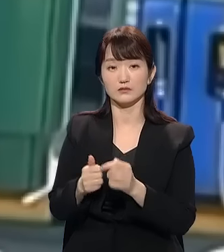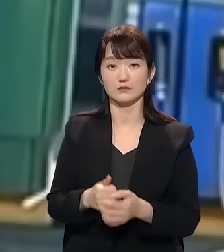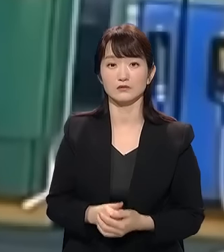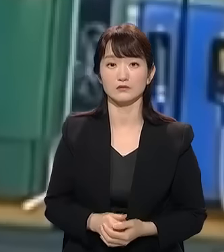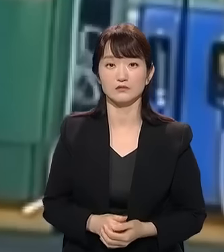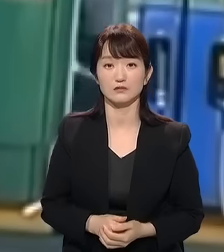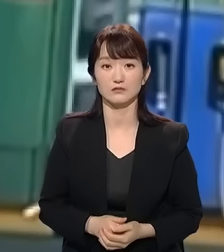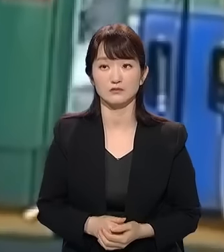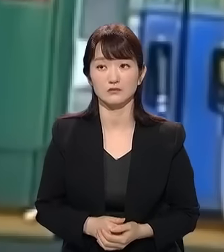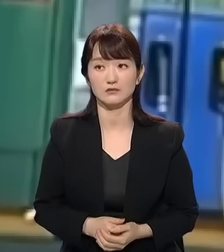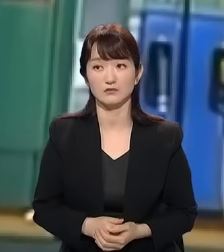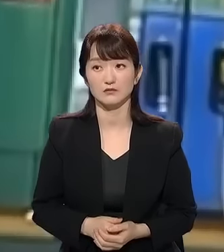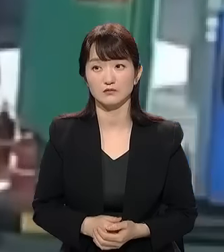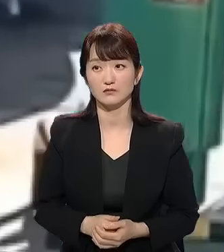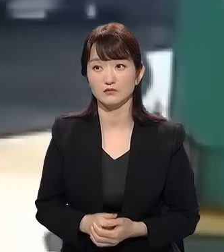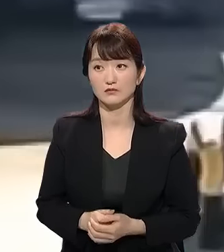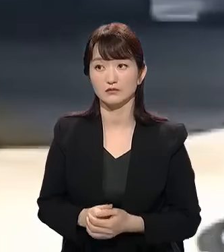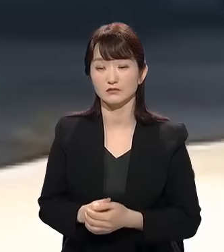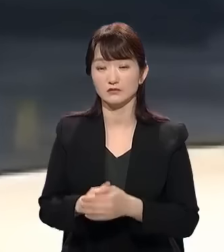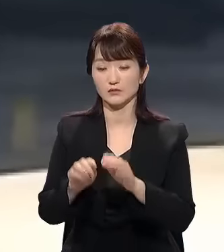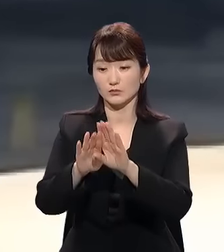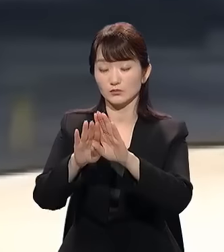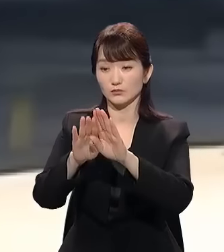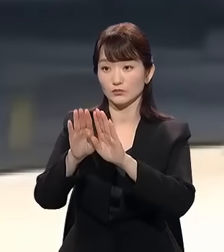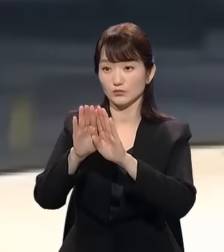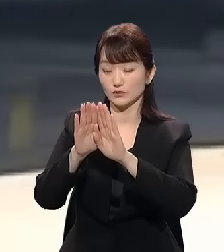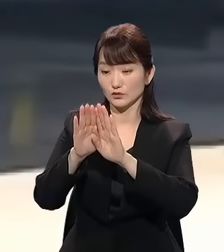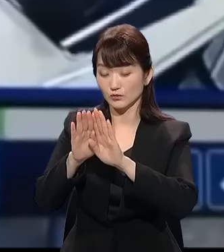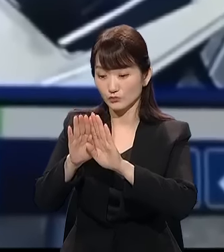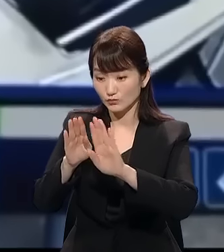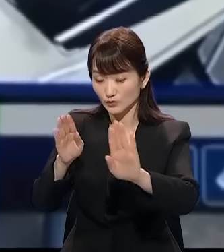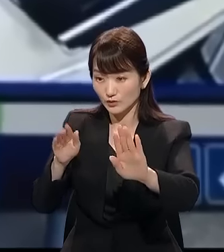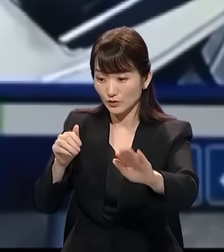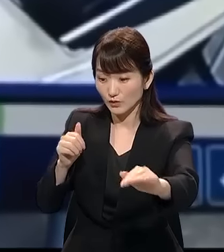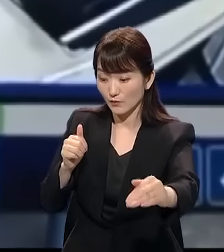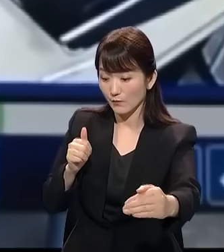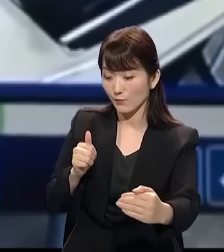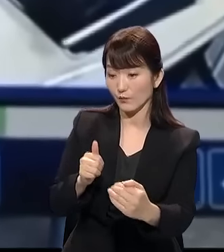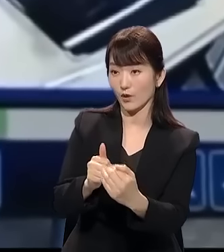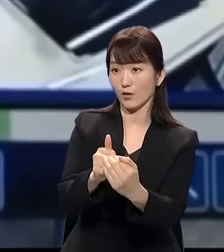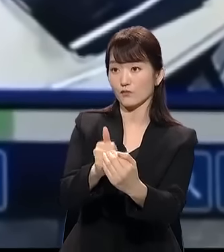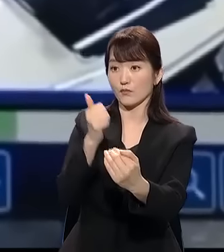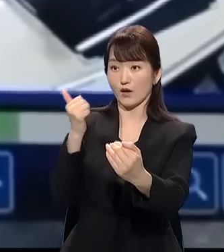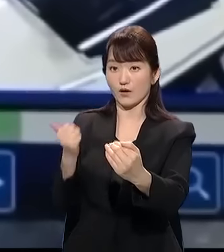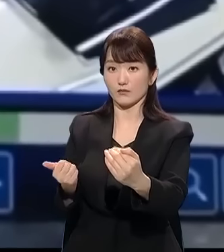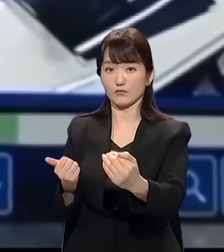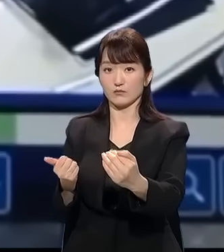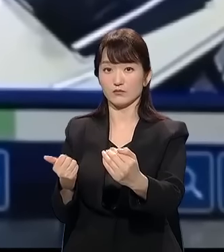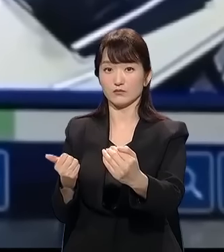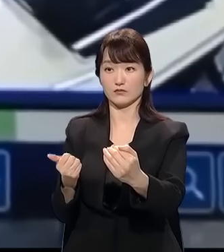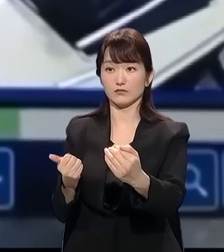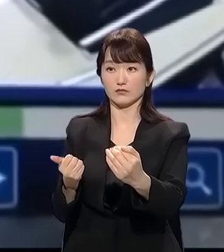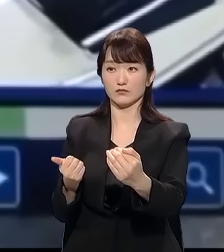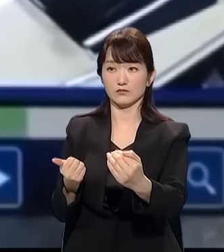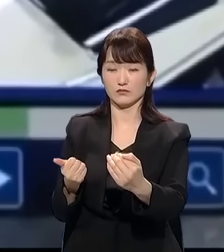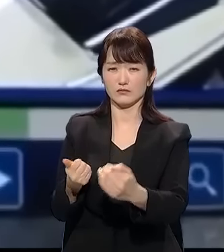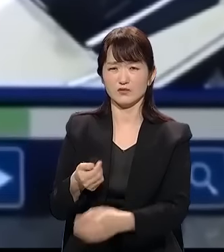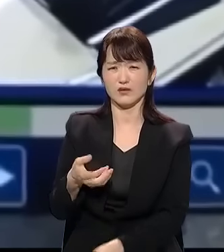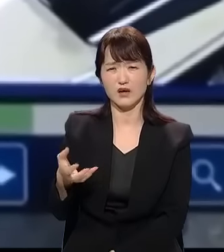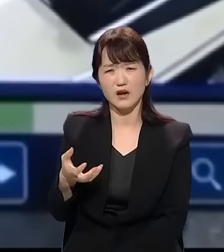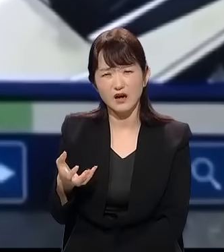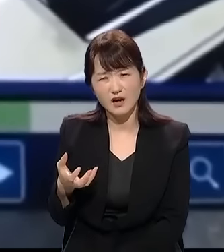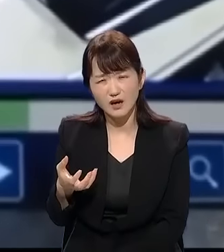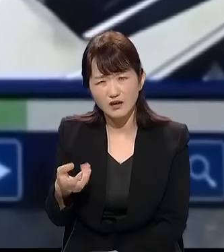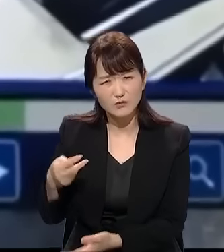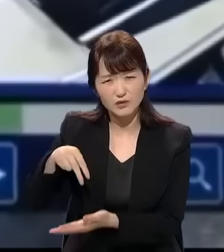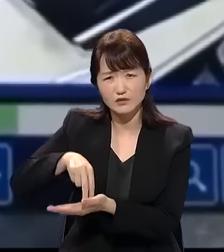세상에. 자, 문을 팡 치면서 그 충격의 남성은 뒤로 저렇게 아이고 세상에 좀처럼 너무 아파서